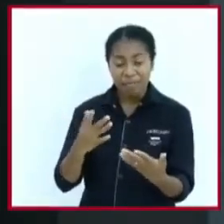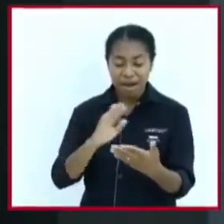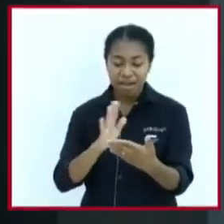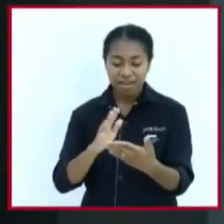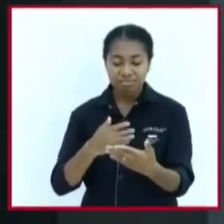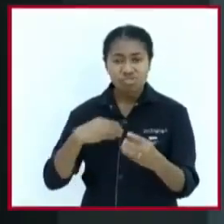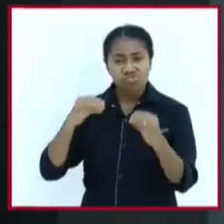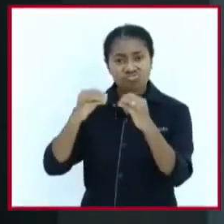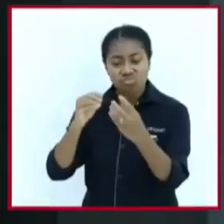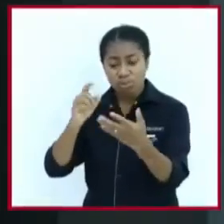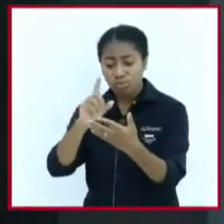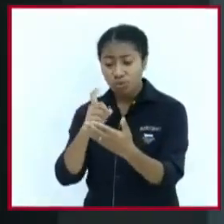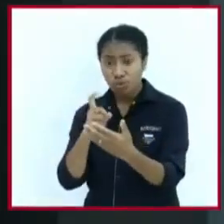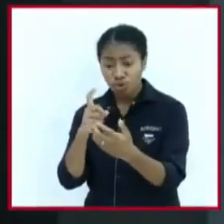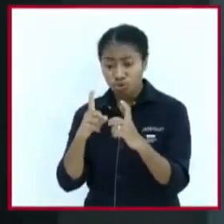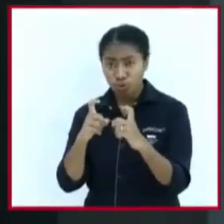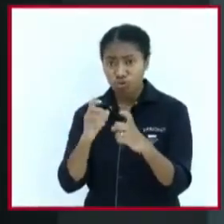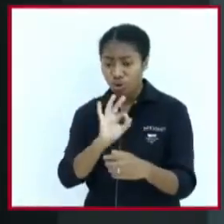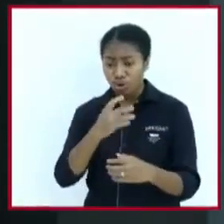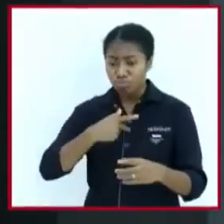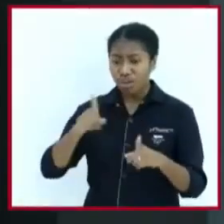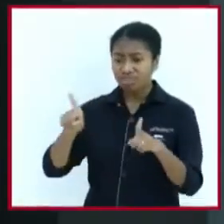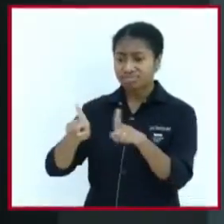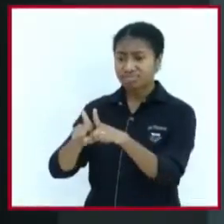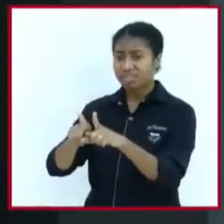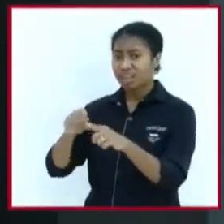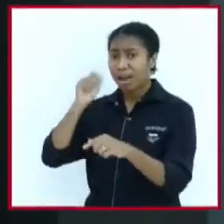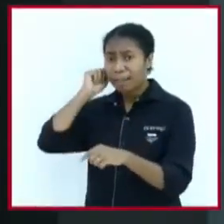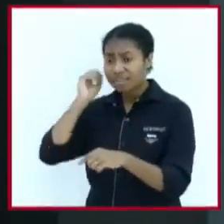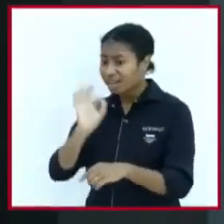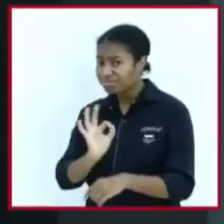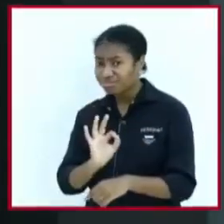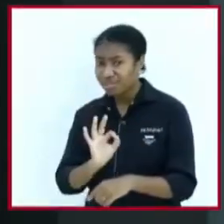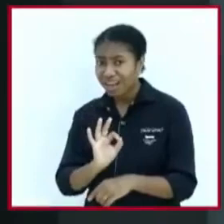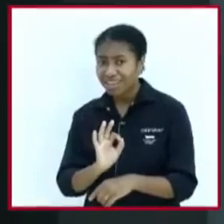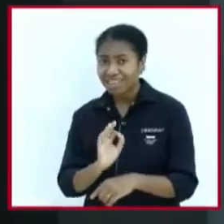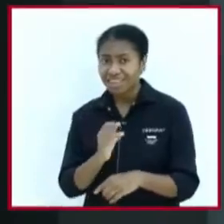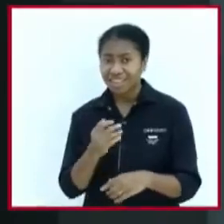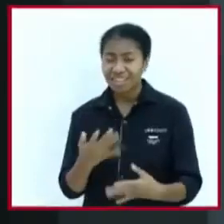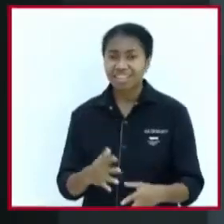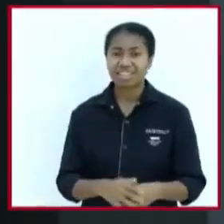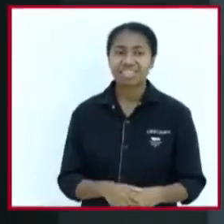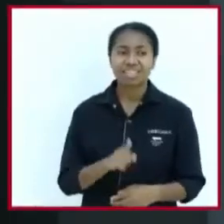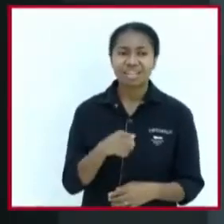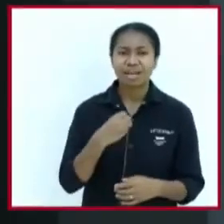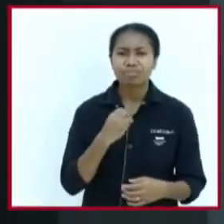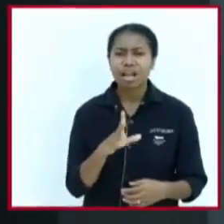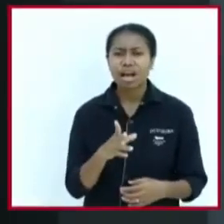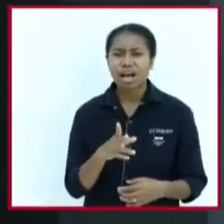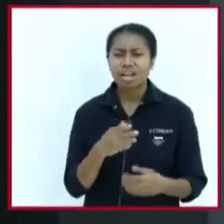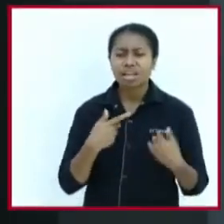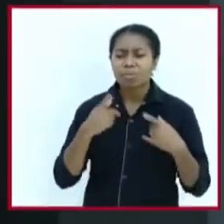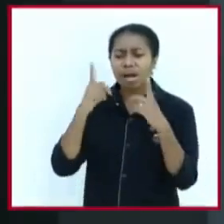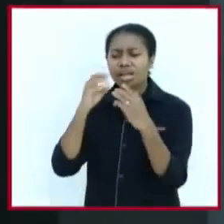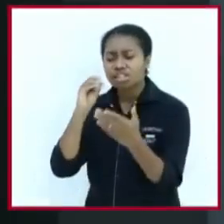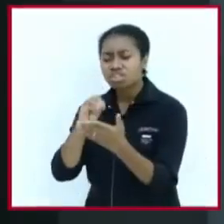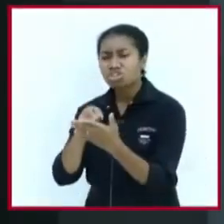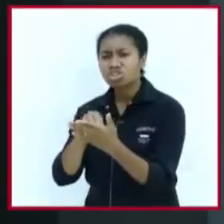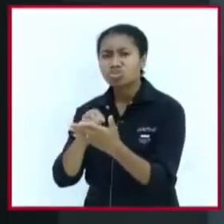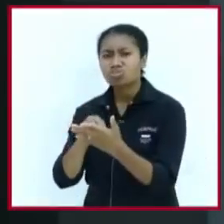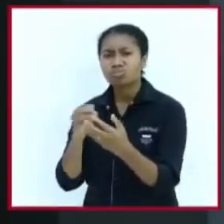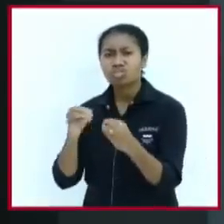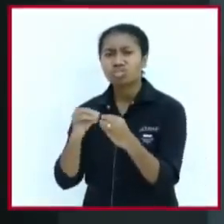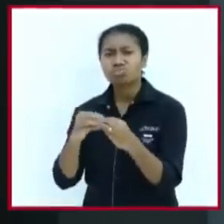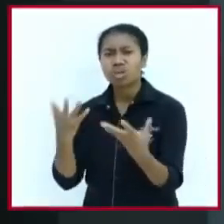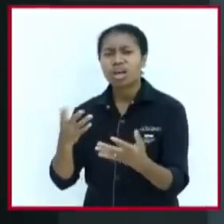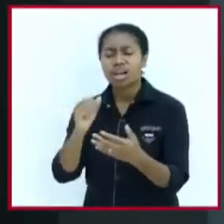Hai Chung gambarnya Kenapa cium gambar realitanya di depan jumlah yang di depan Hai Belitung